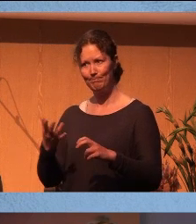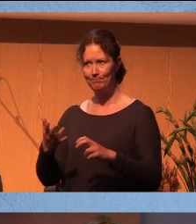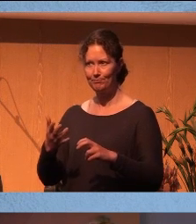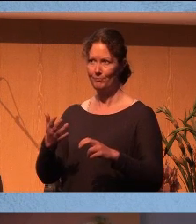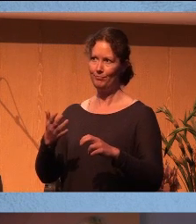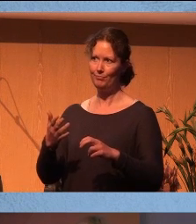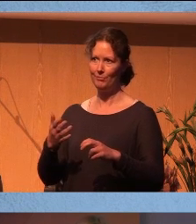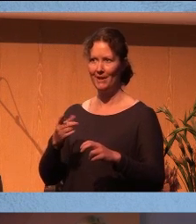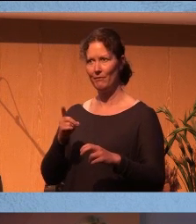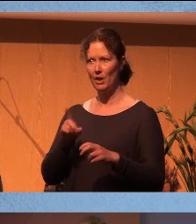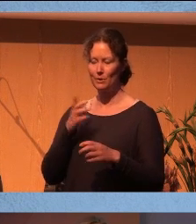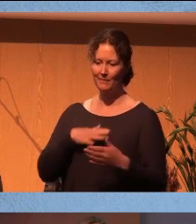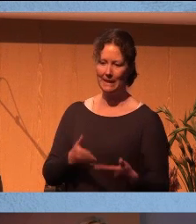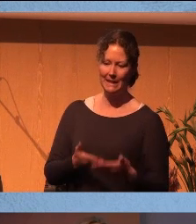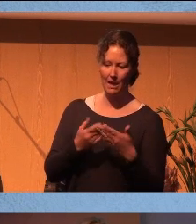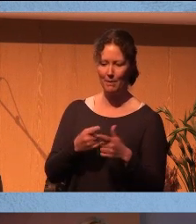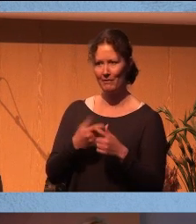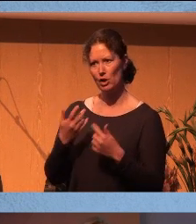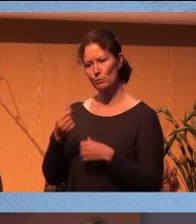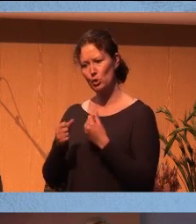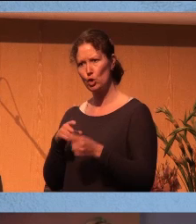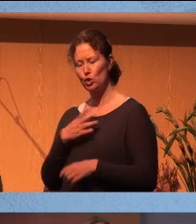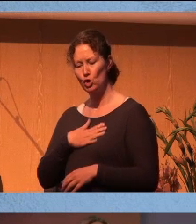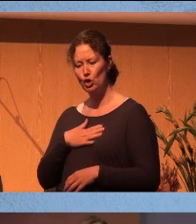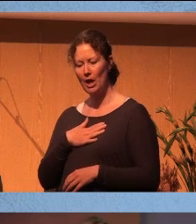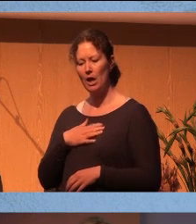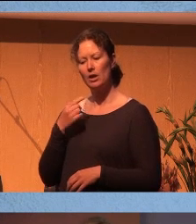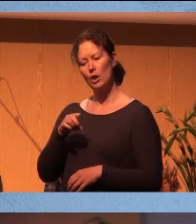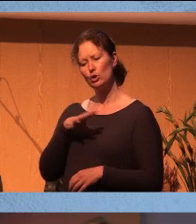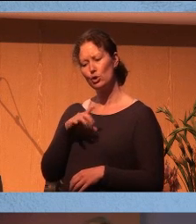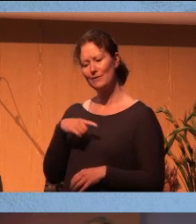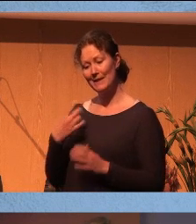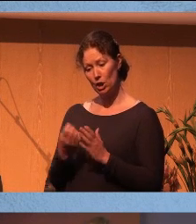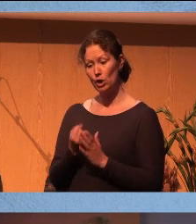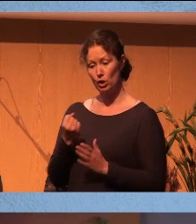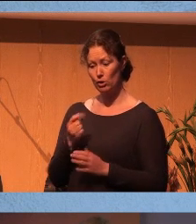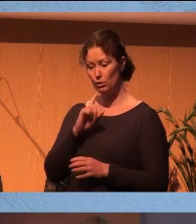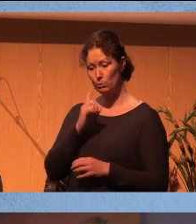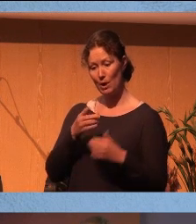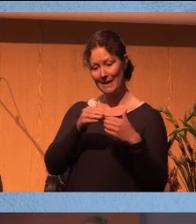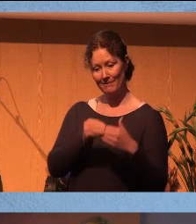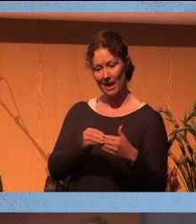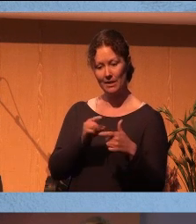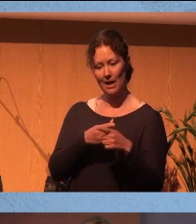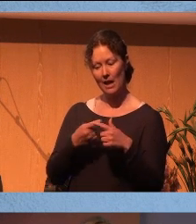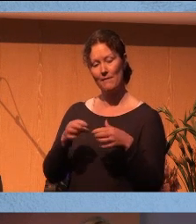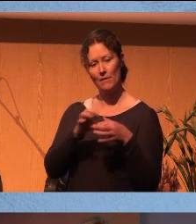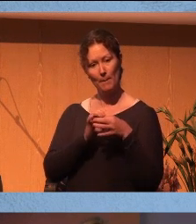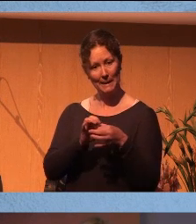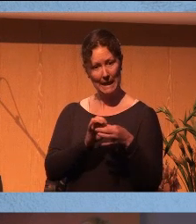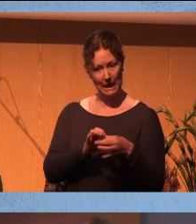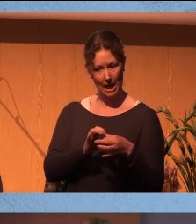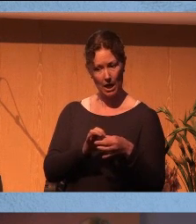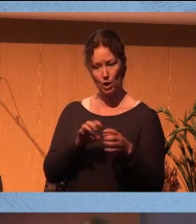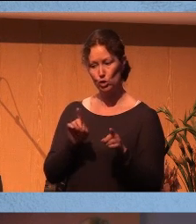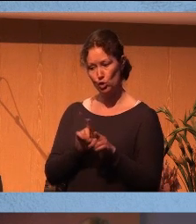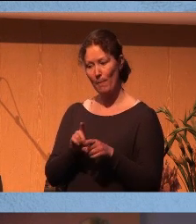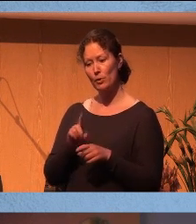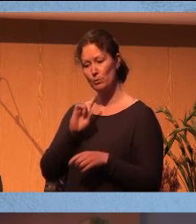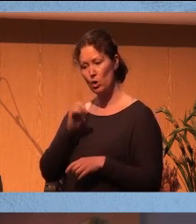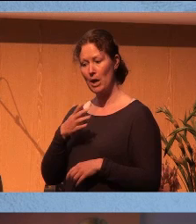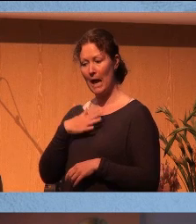for eksempel hjelper, eller hva som syke, så synes vi det like nyttig å spørre en venn eller familie som